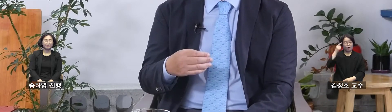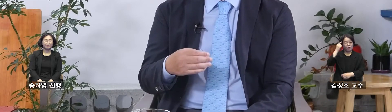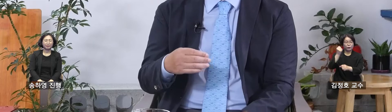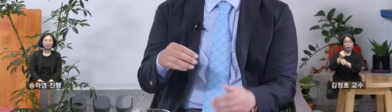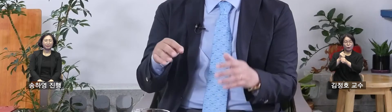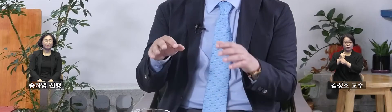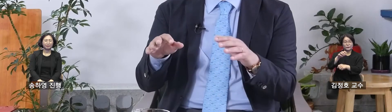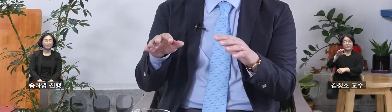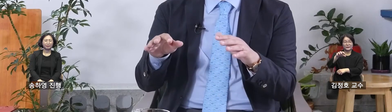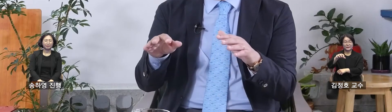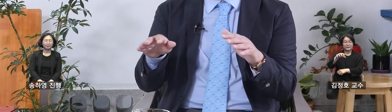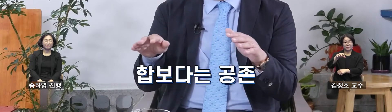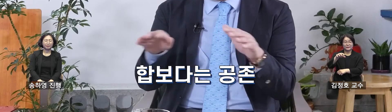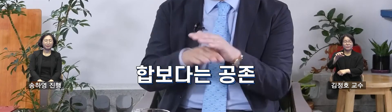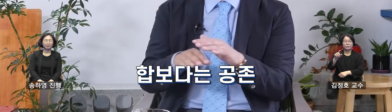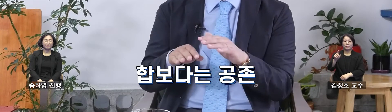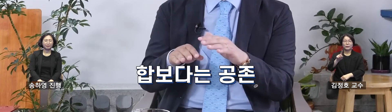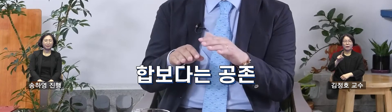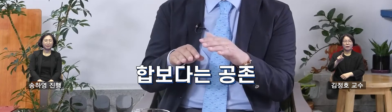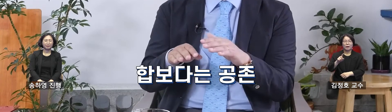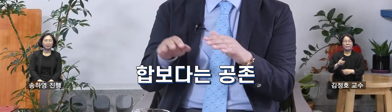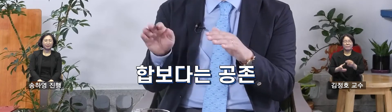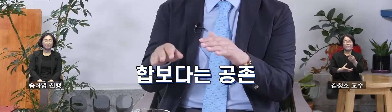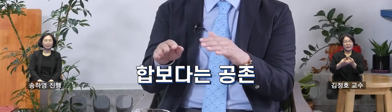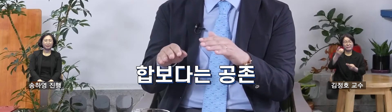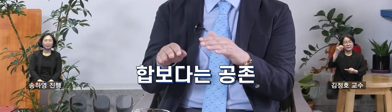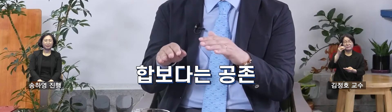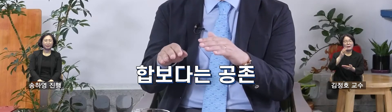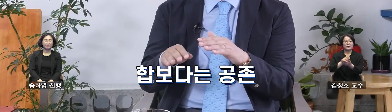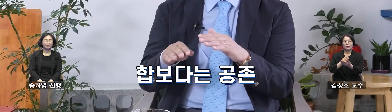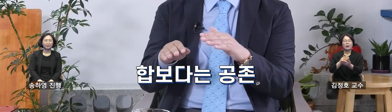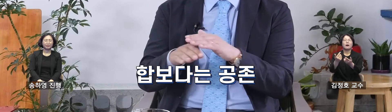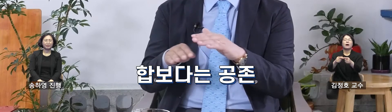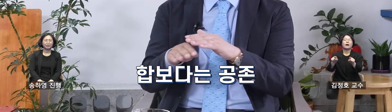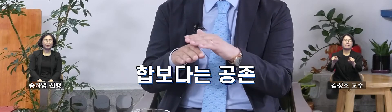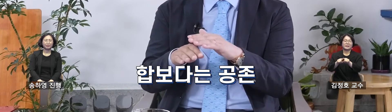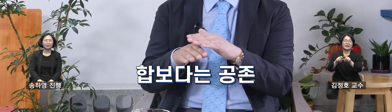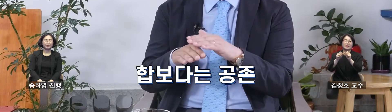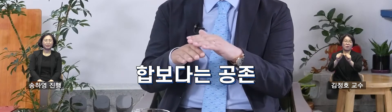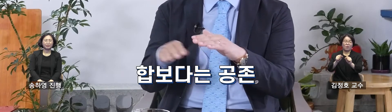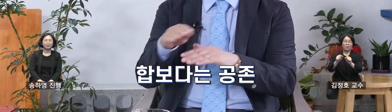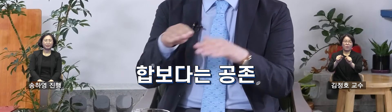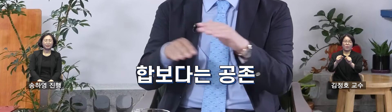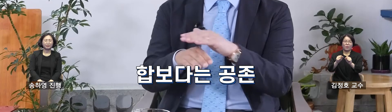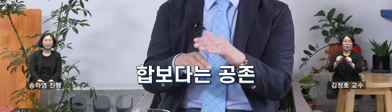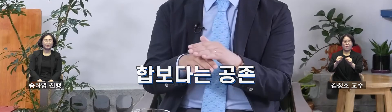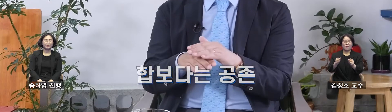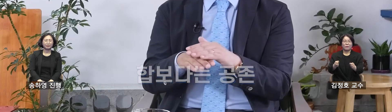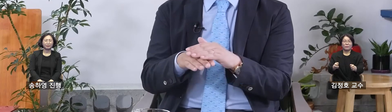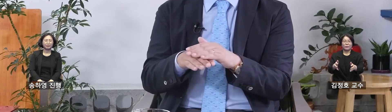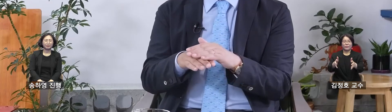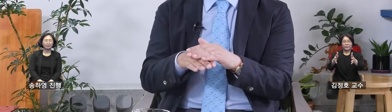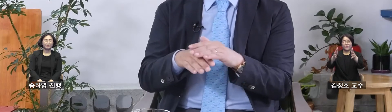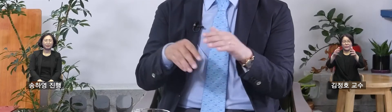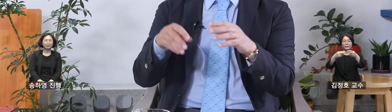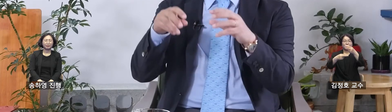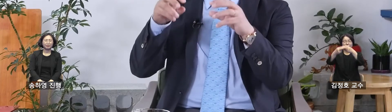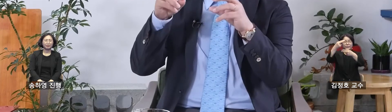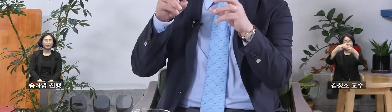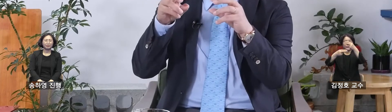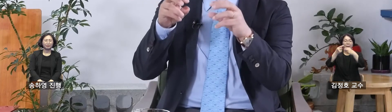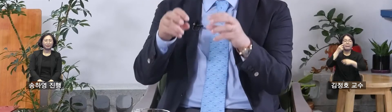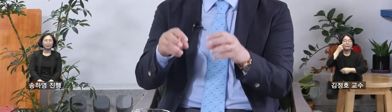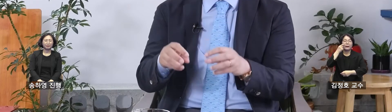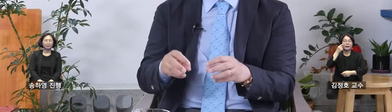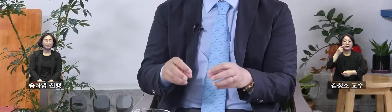연구실은 그거를 아예 합치는 것보다 공존하되 고층 빌딩처럼 한층 한층 쌓자. 그래서